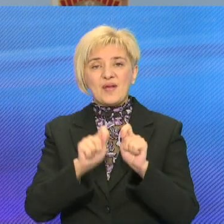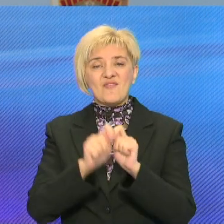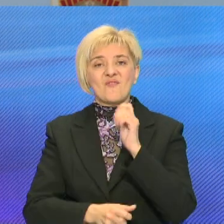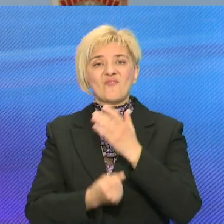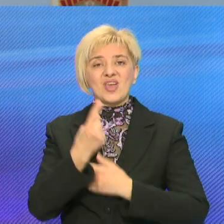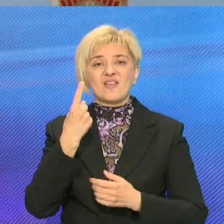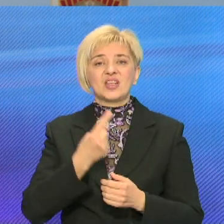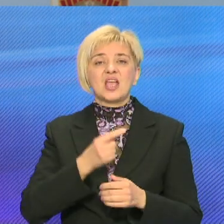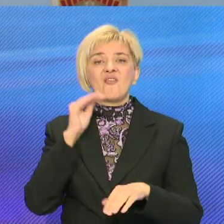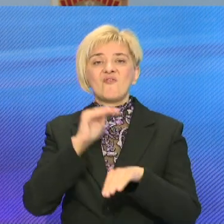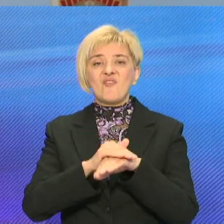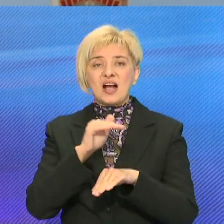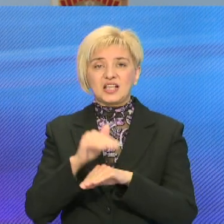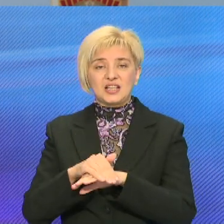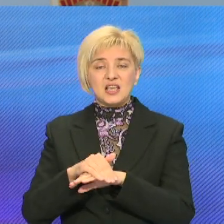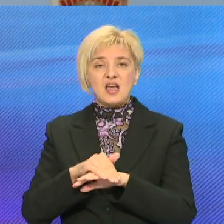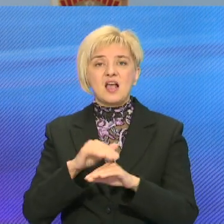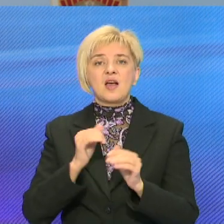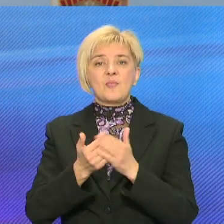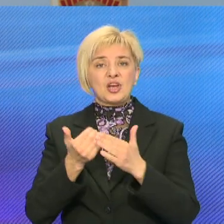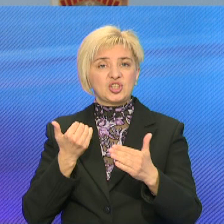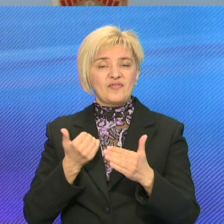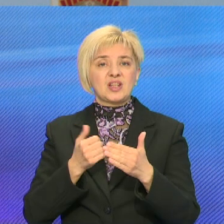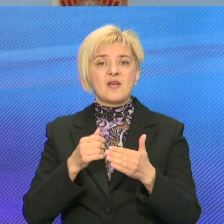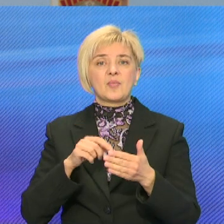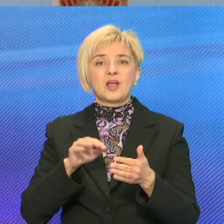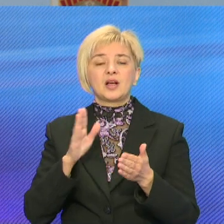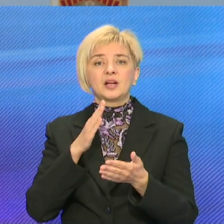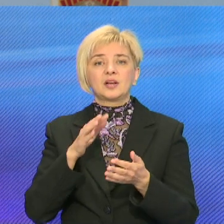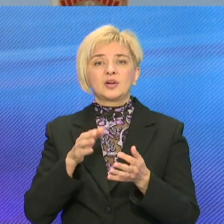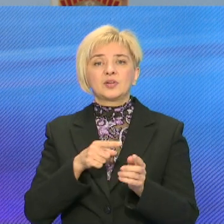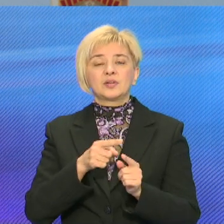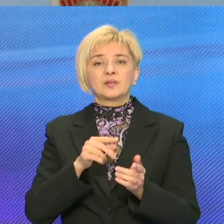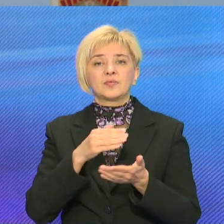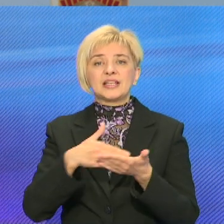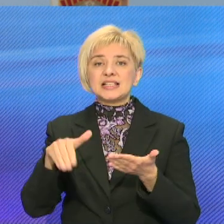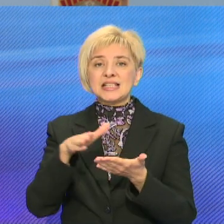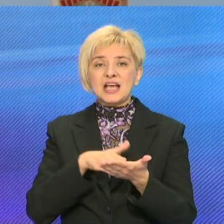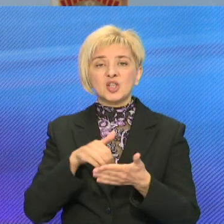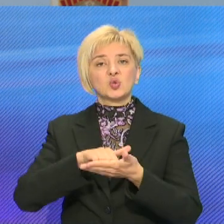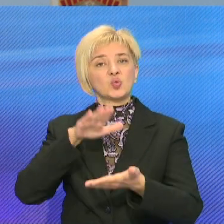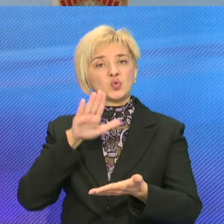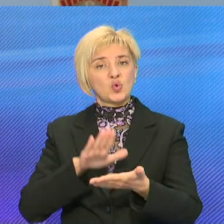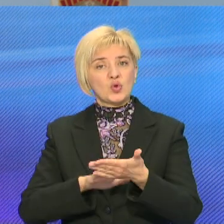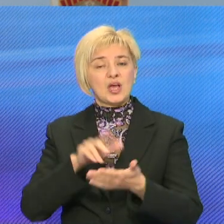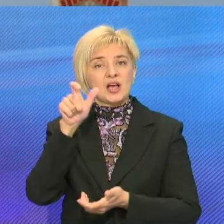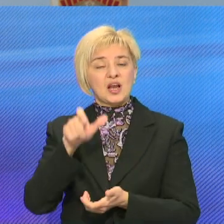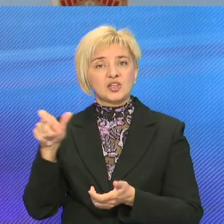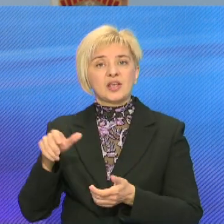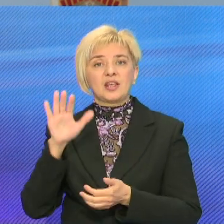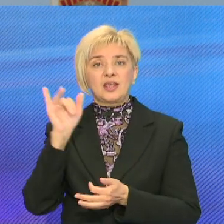не единичные факты преждевременного снятия с диспансерного учета граждан и необоснованного прекращения в отношении